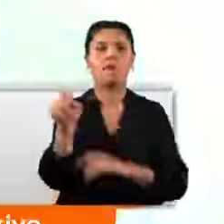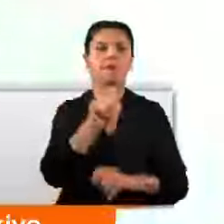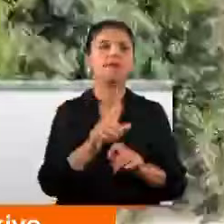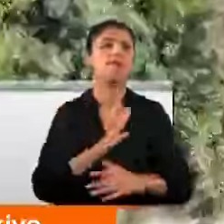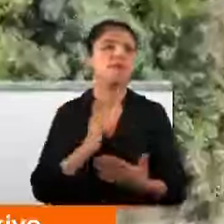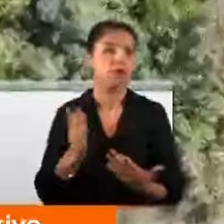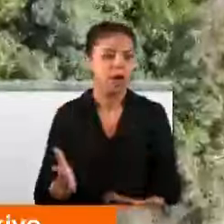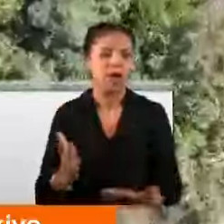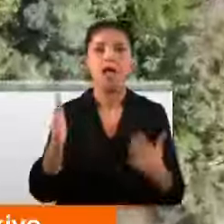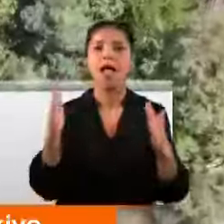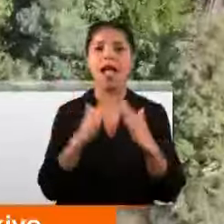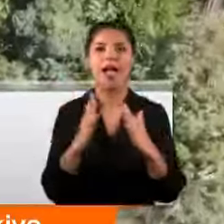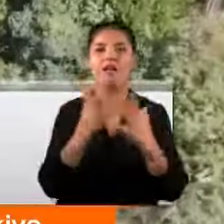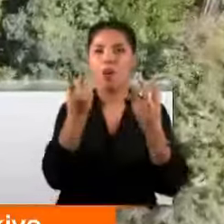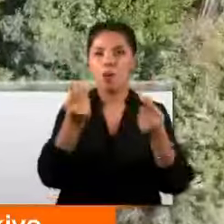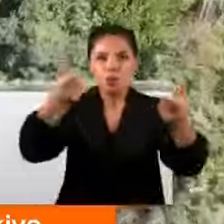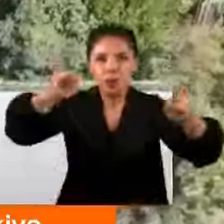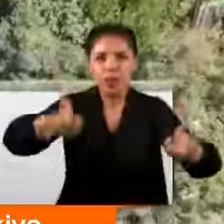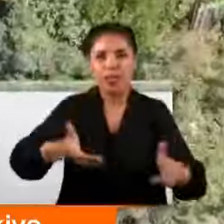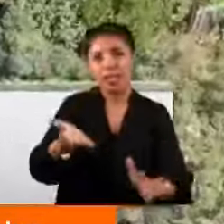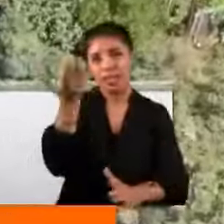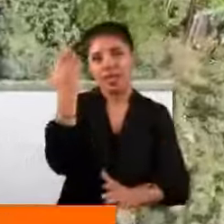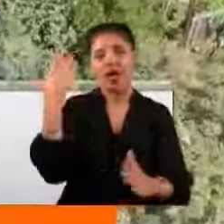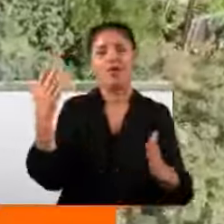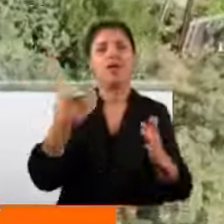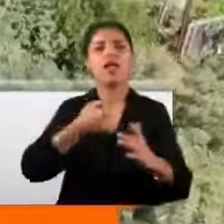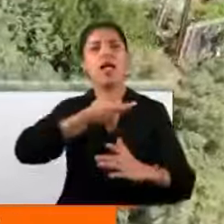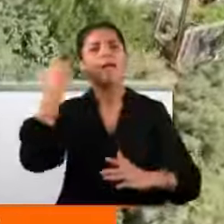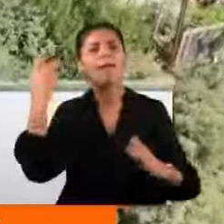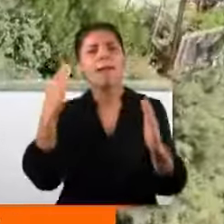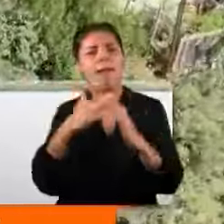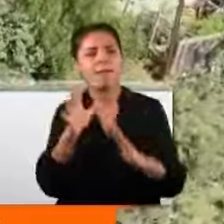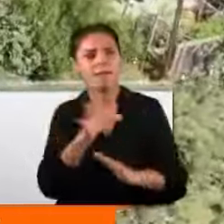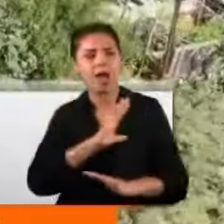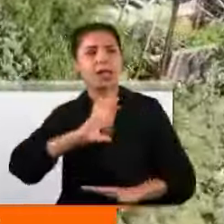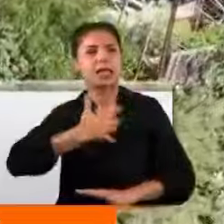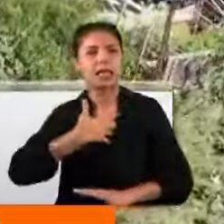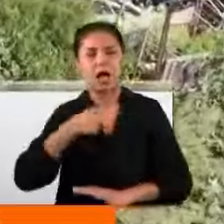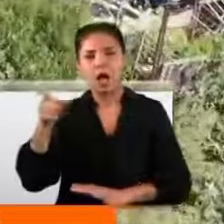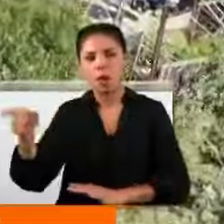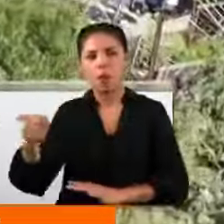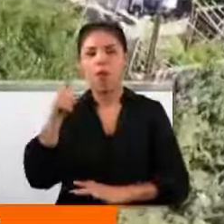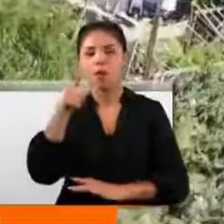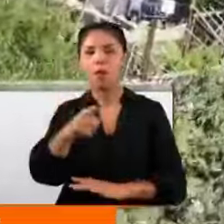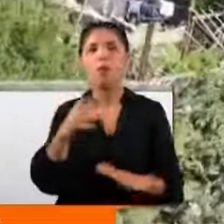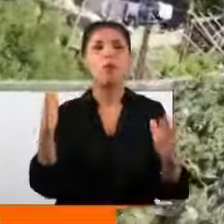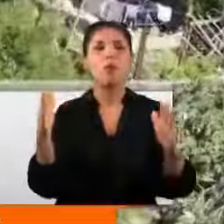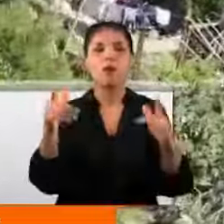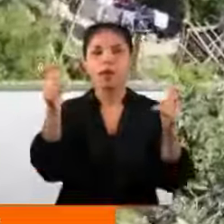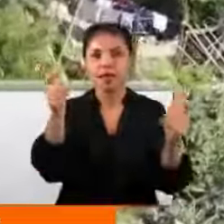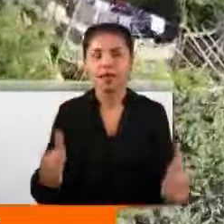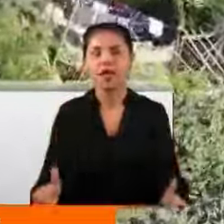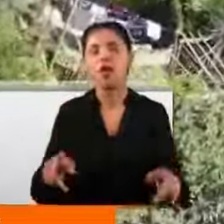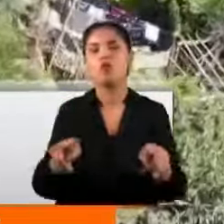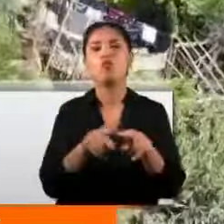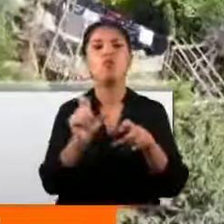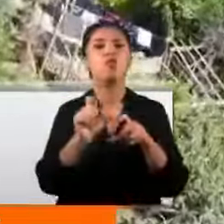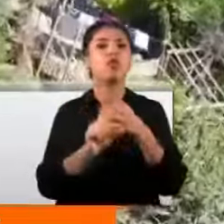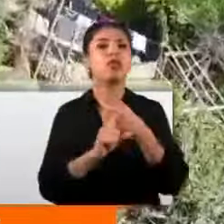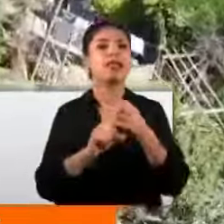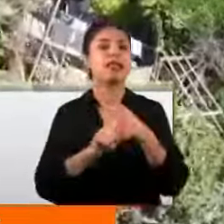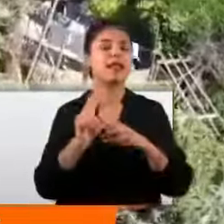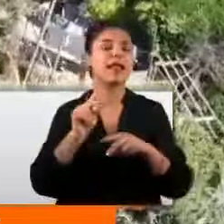yükseliyor. Villanın olduğu alanda daha önce bir gecekondu bulunuyordu. Sahibinin bu alanı Musevi iş adamı Jerry Franco'ya 70